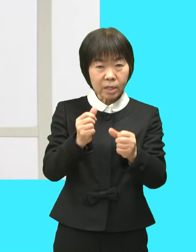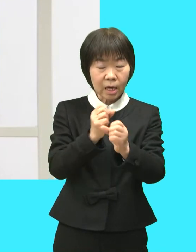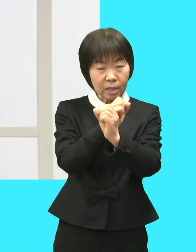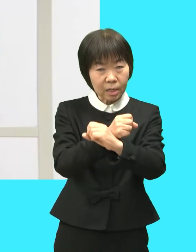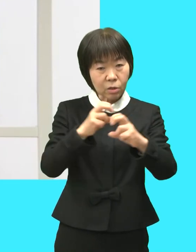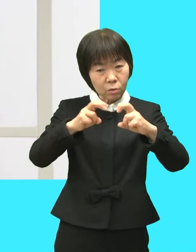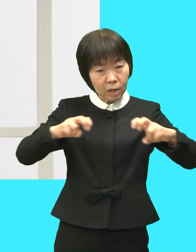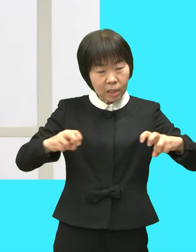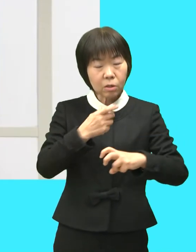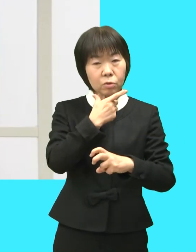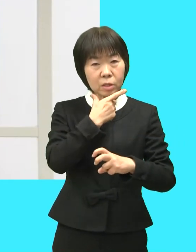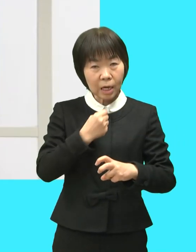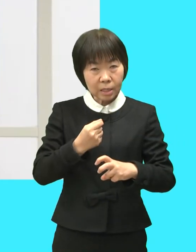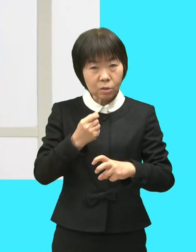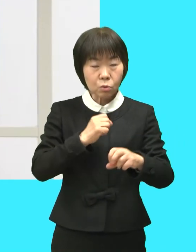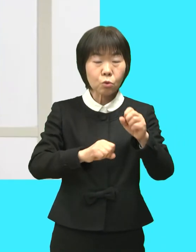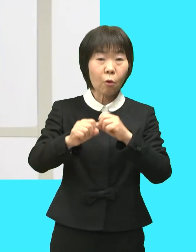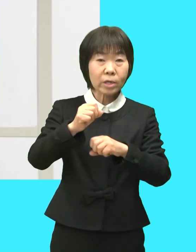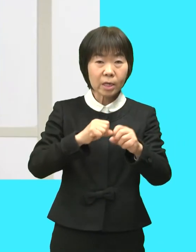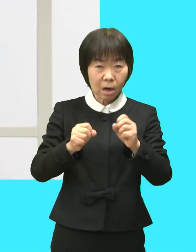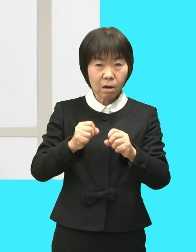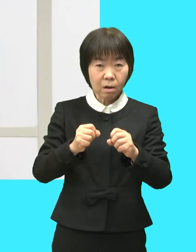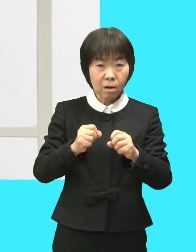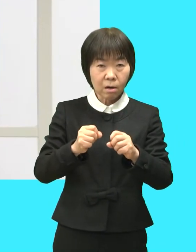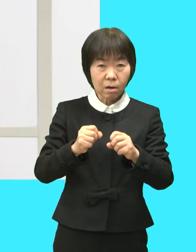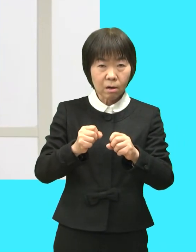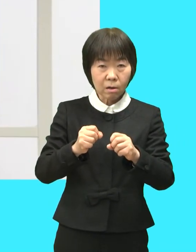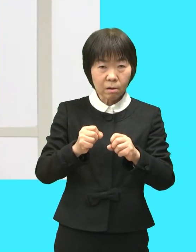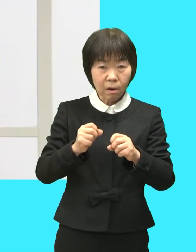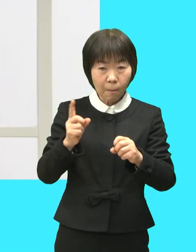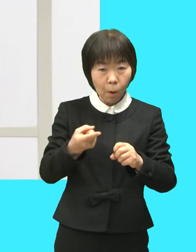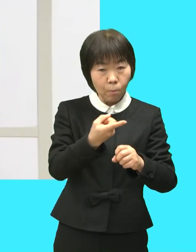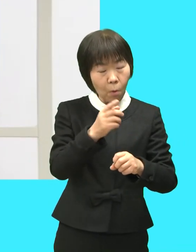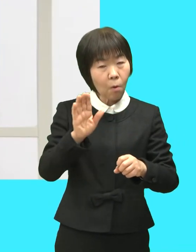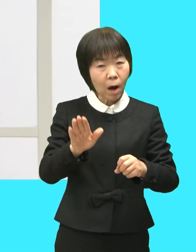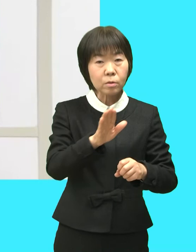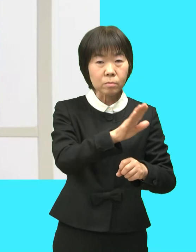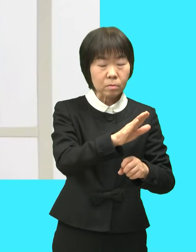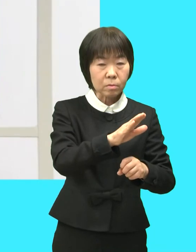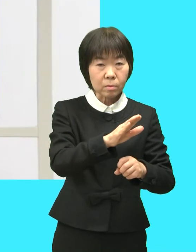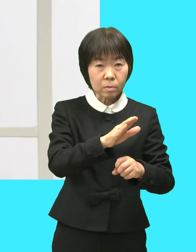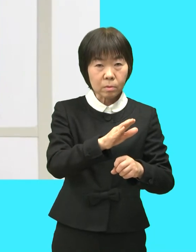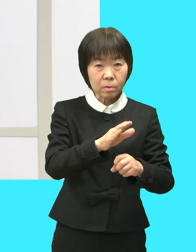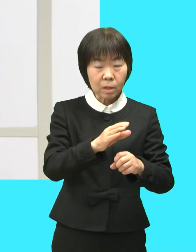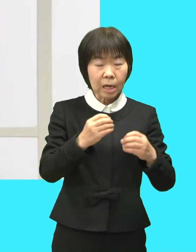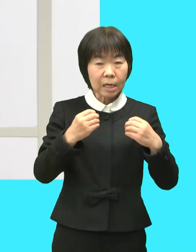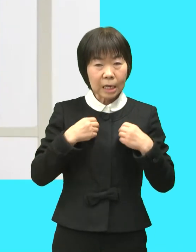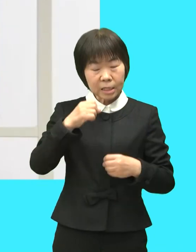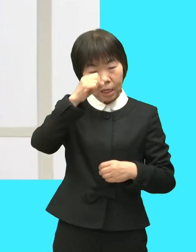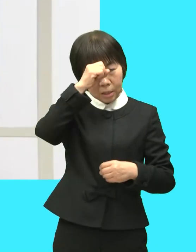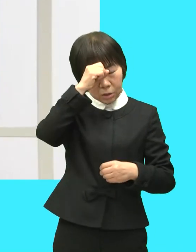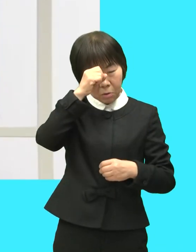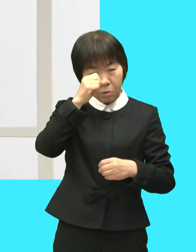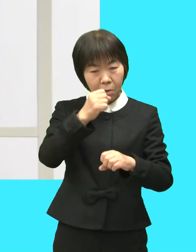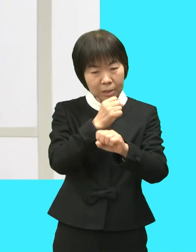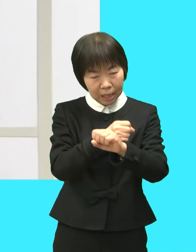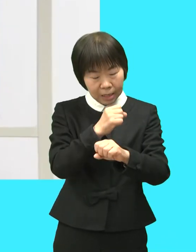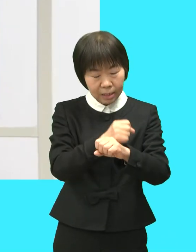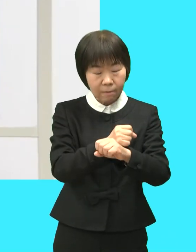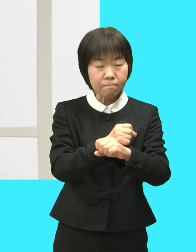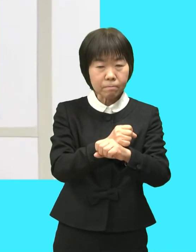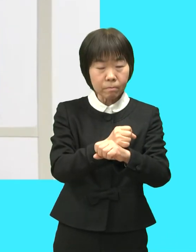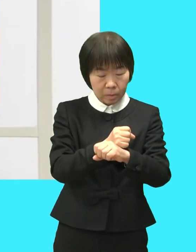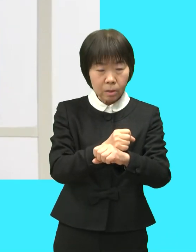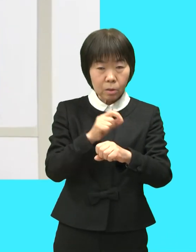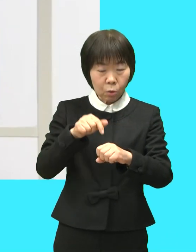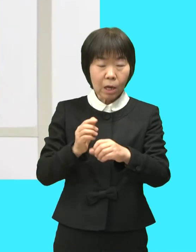してみようという動きが起こっておりますので、また新型感染症の逆境若干あるんですが、これ